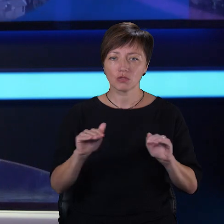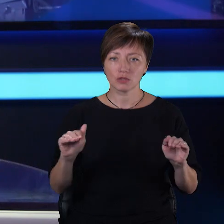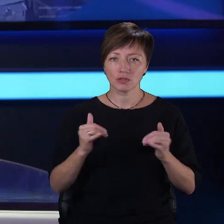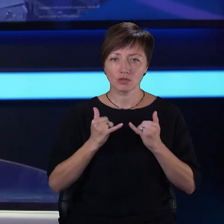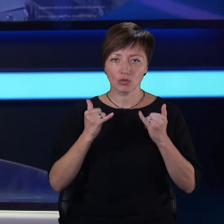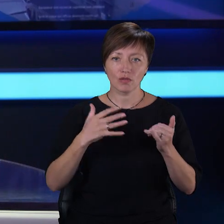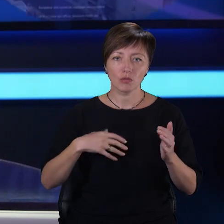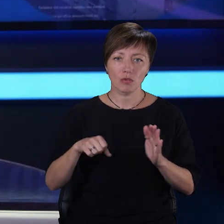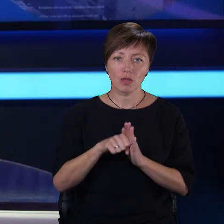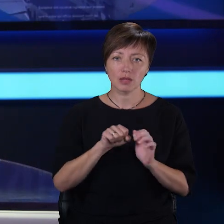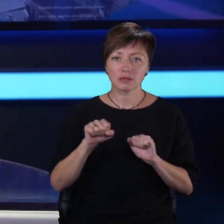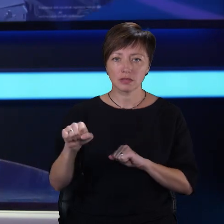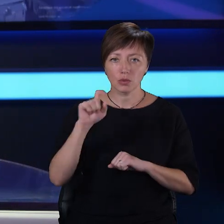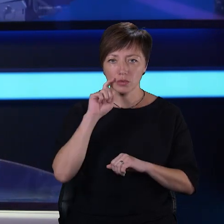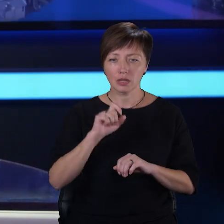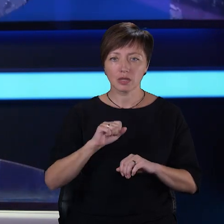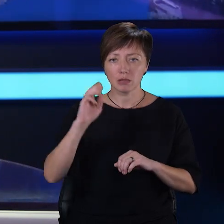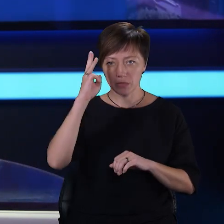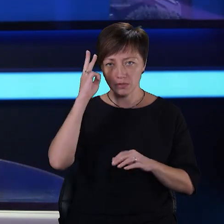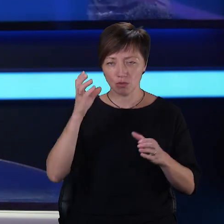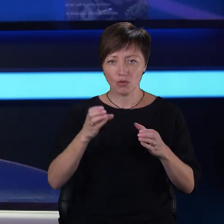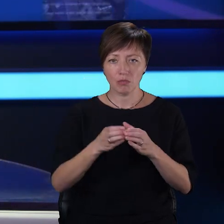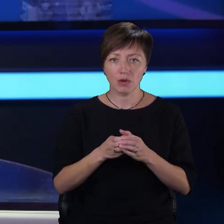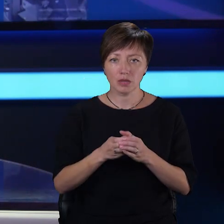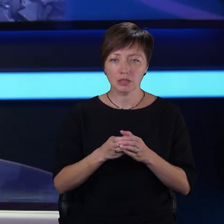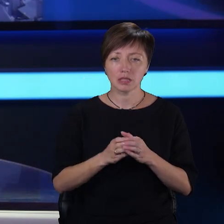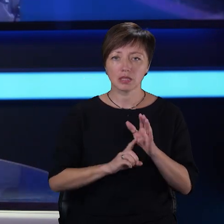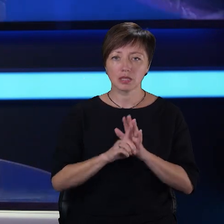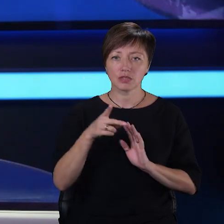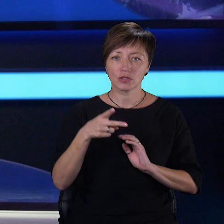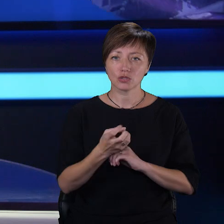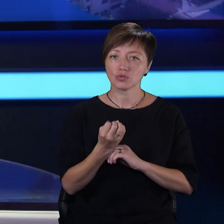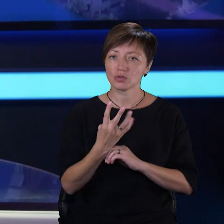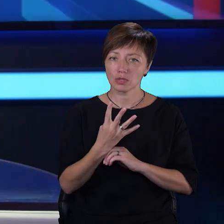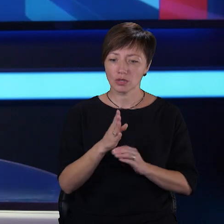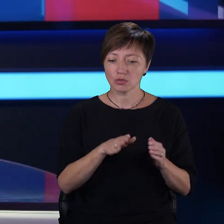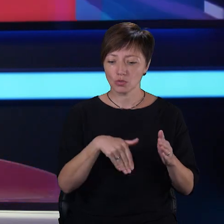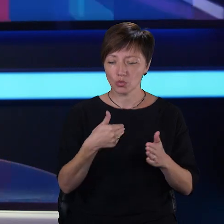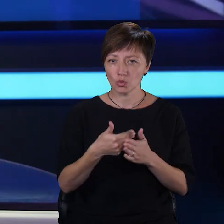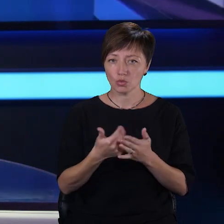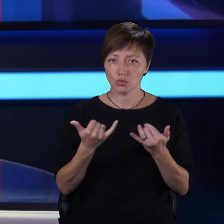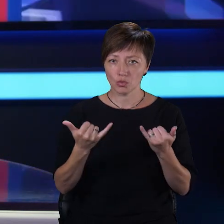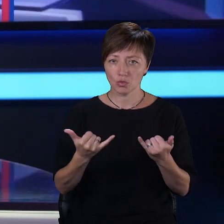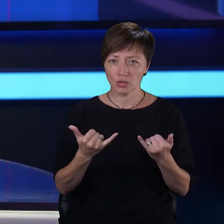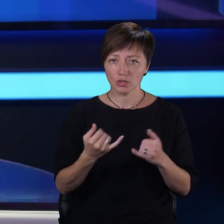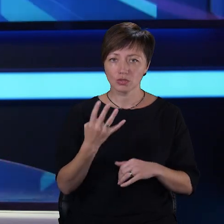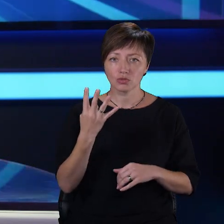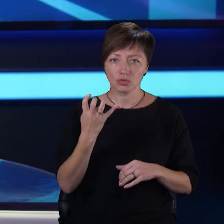вшанували полеглих за Україну героїв Хмельницької громади. З 2014-го і до сьогодні їх